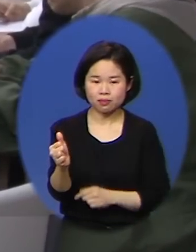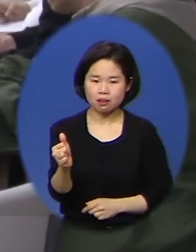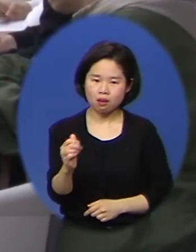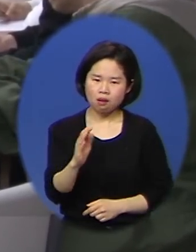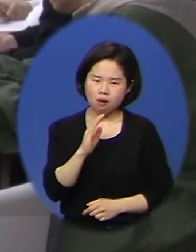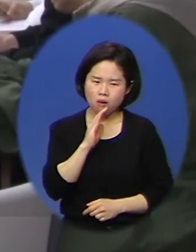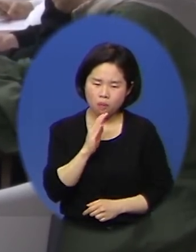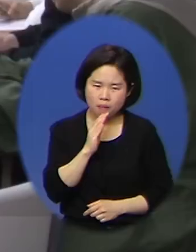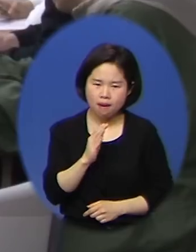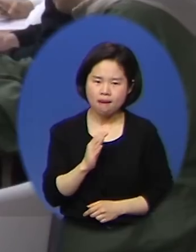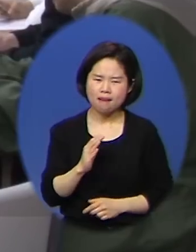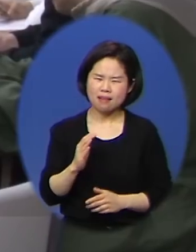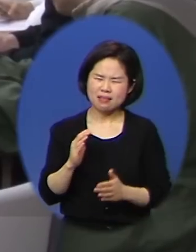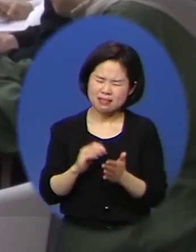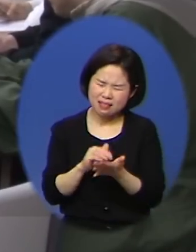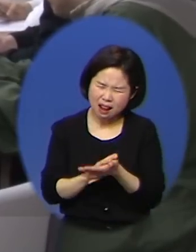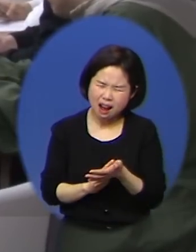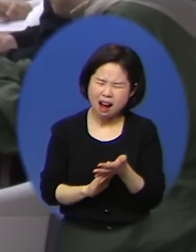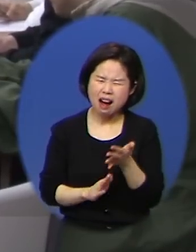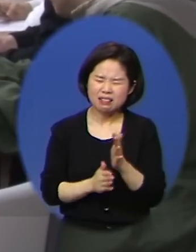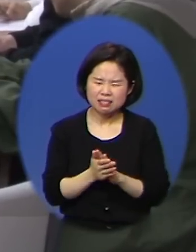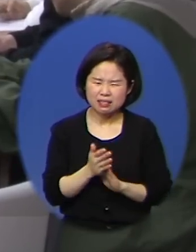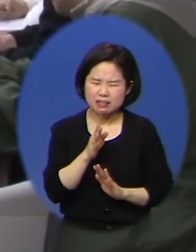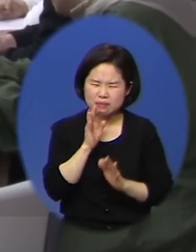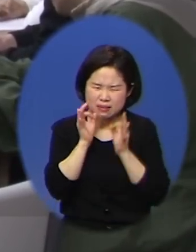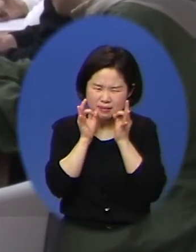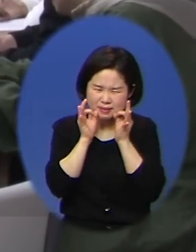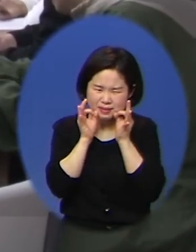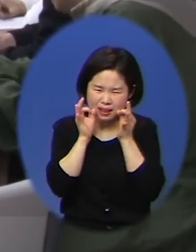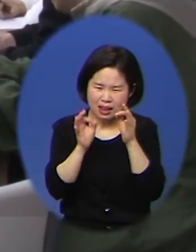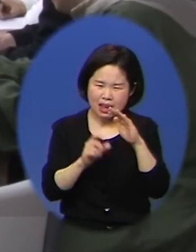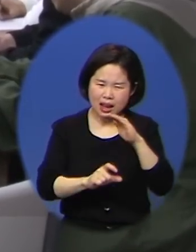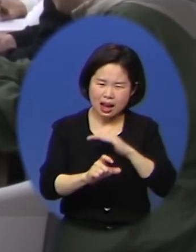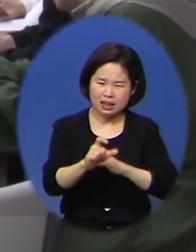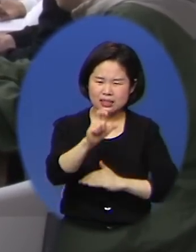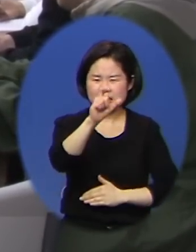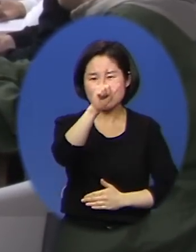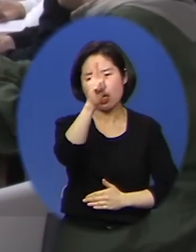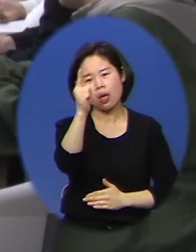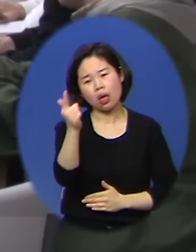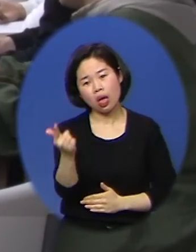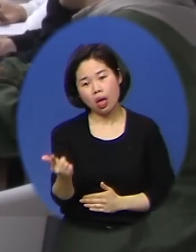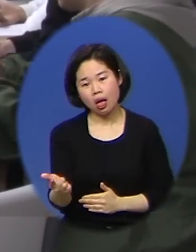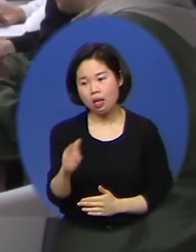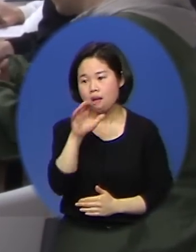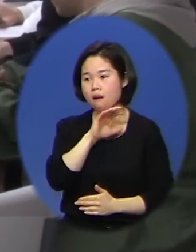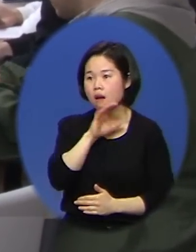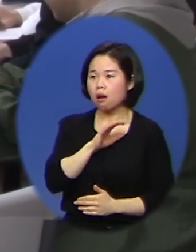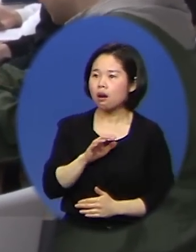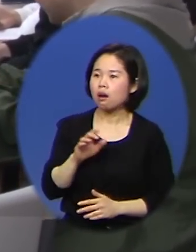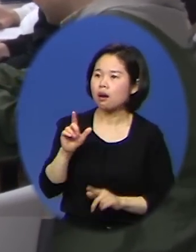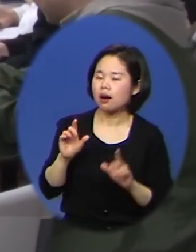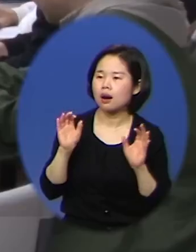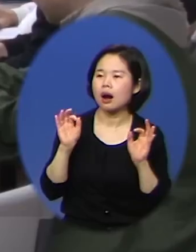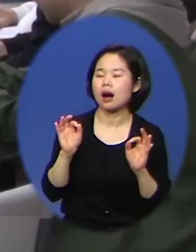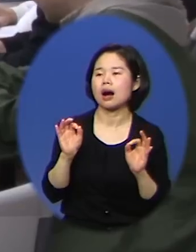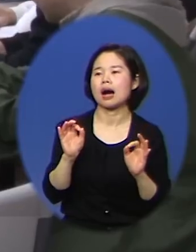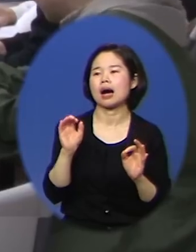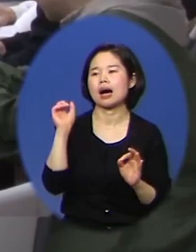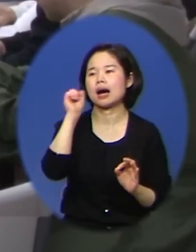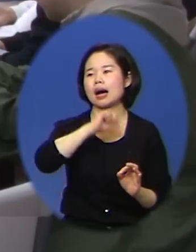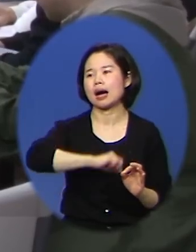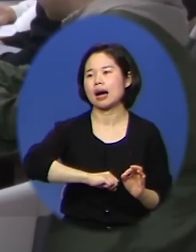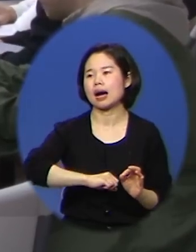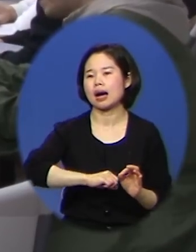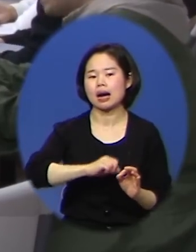끊임없이 빼놓지 않고 아침부터 저녁까지 연습을 하는 모습을 보면서 참 좋아하는 일을